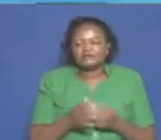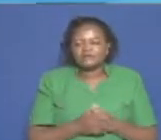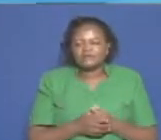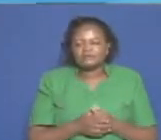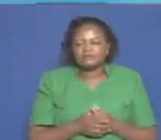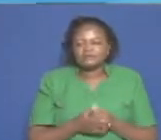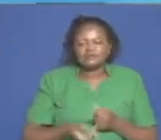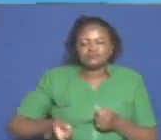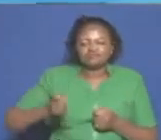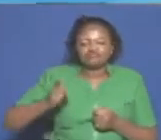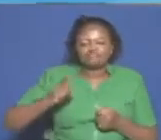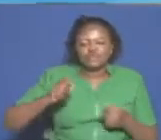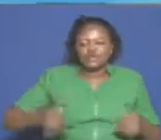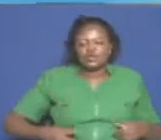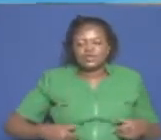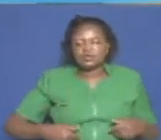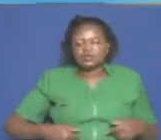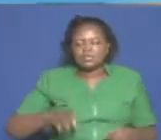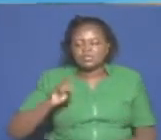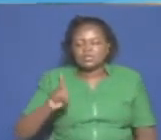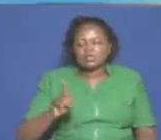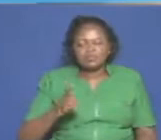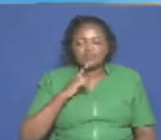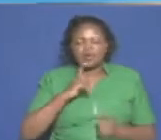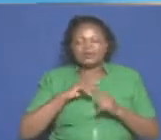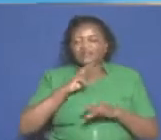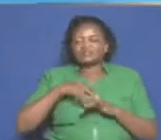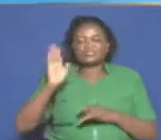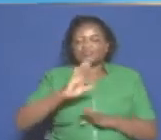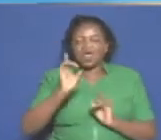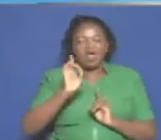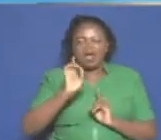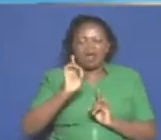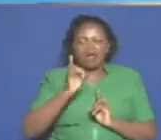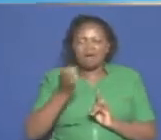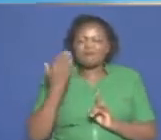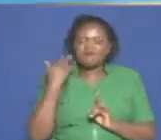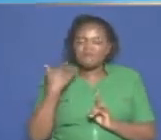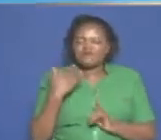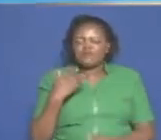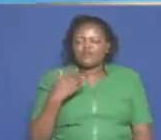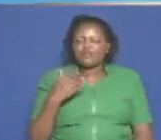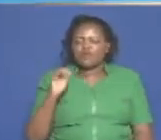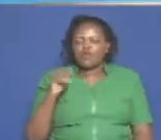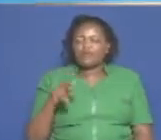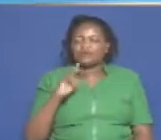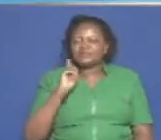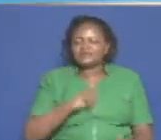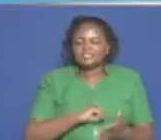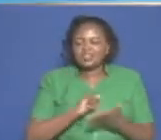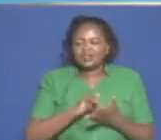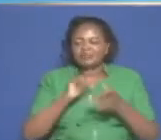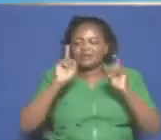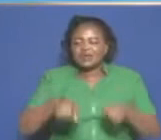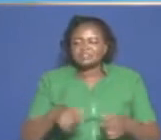la vijana katika wadi. Siwezi ongelea bunge la kitaifa. Bunge la kitaifa vile Rogers ambavyo alikuwa amesema na kubaliana naye, lazima kukue